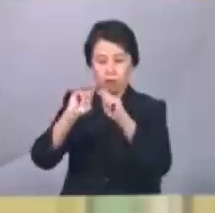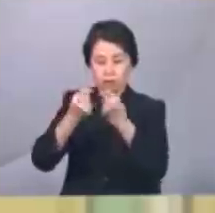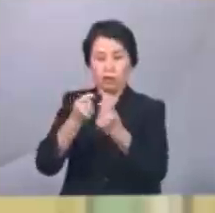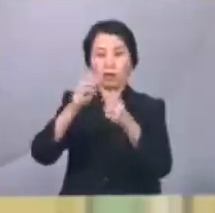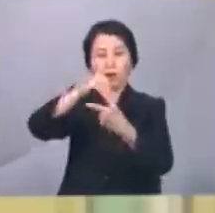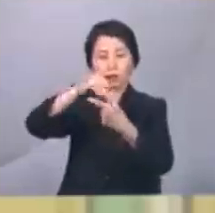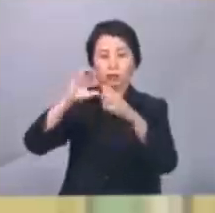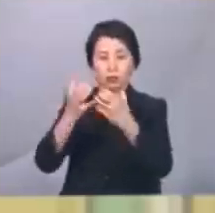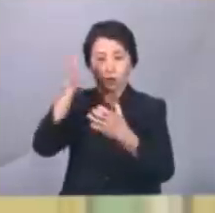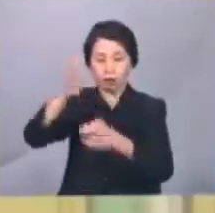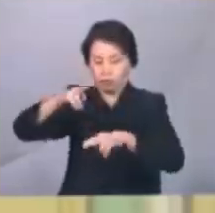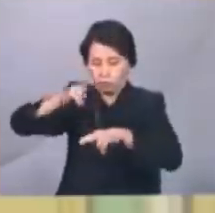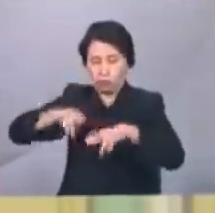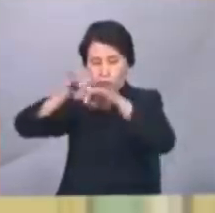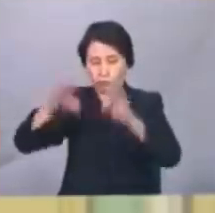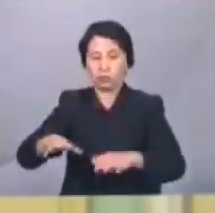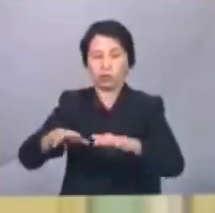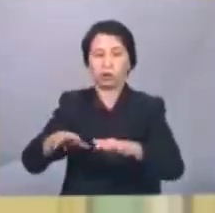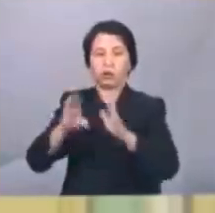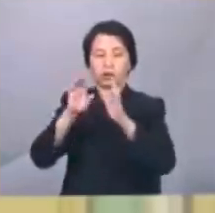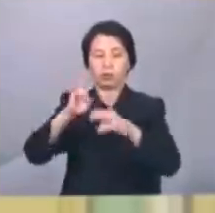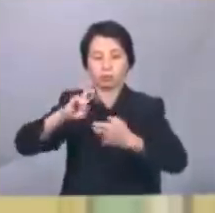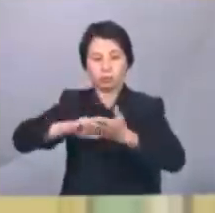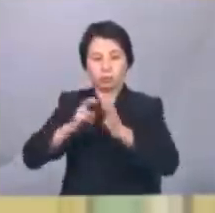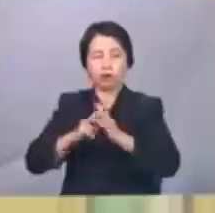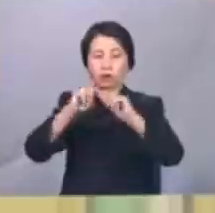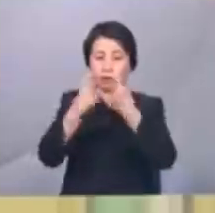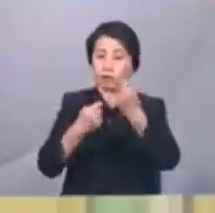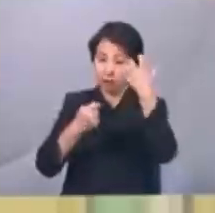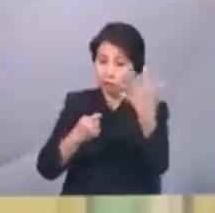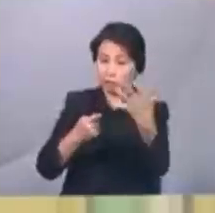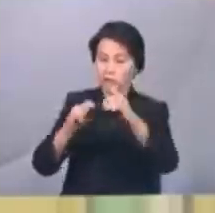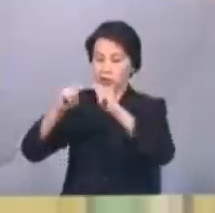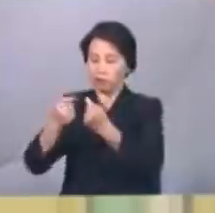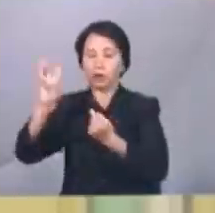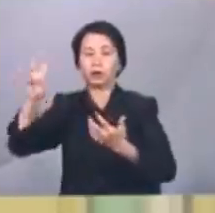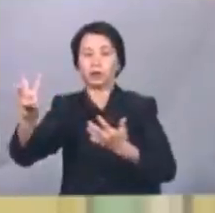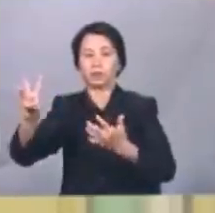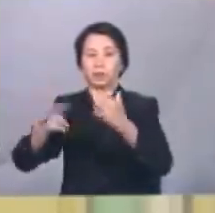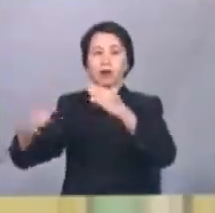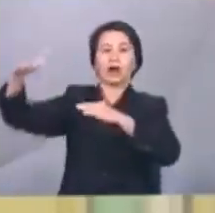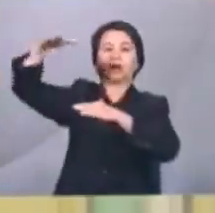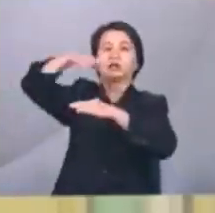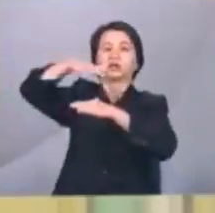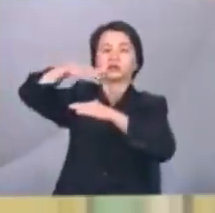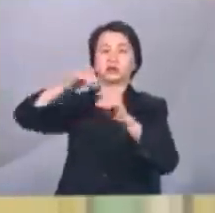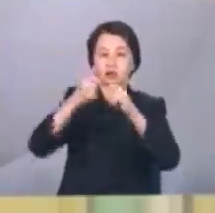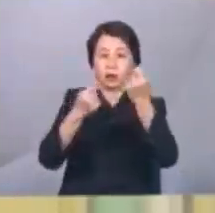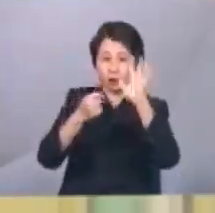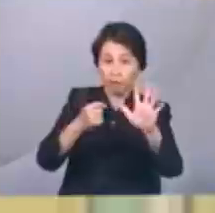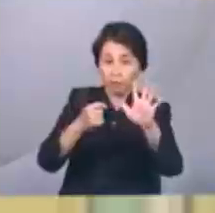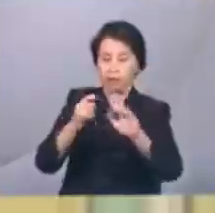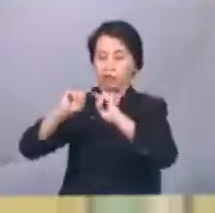kelas yang akan menghadapi peperiksaan awam, iaitu tingkatan 5 dan tingkatan 6 atas. Tingkatan 5